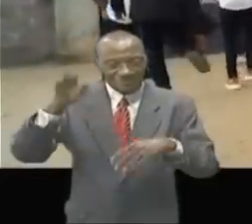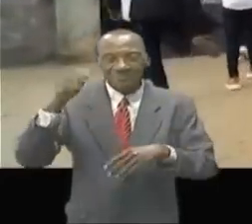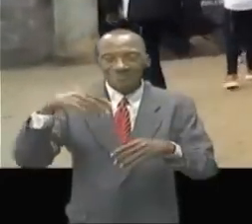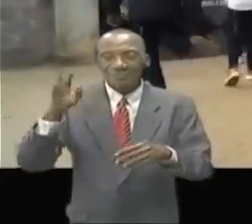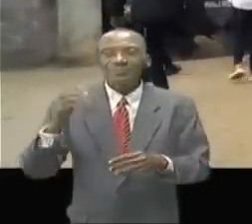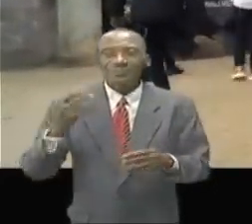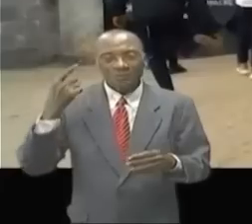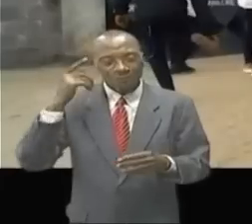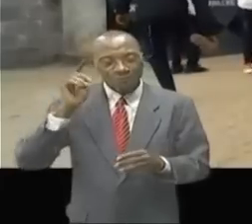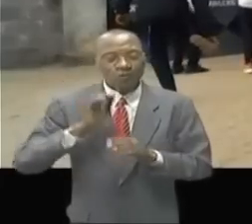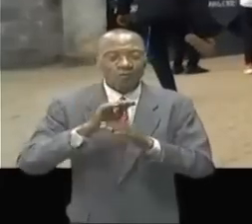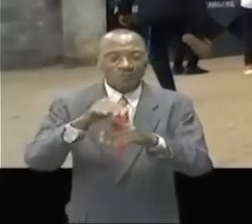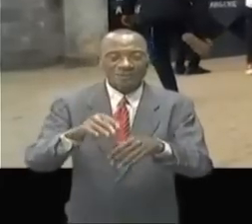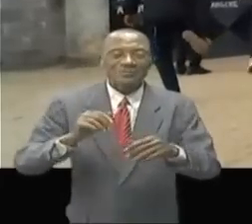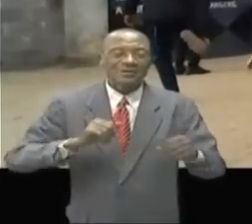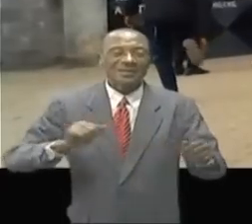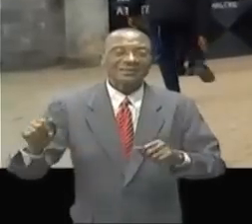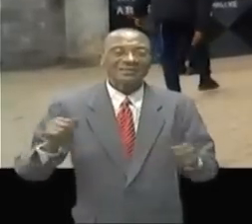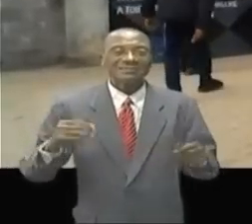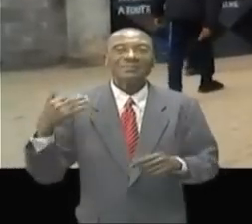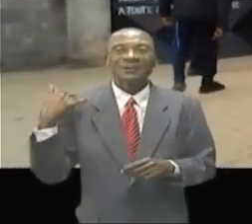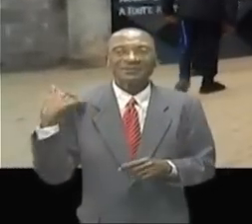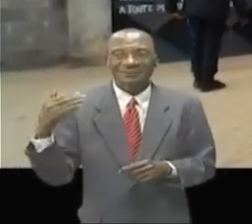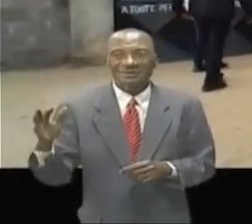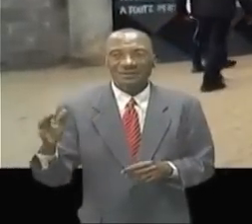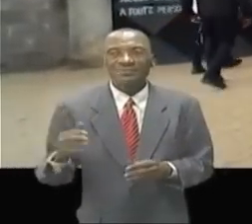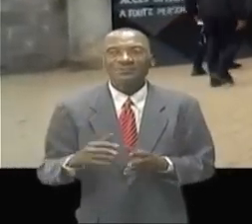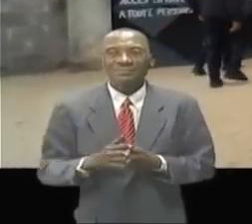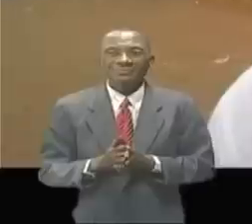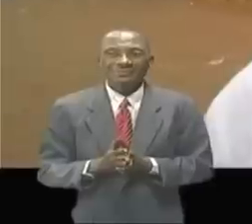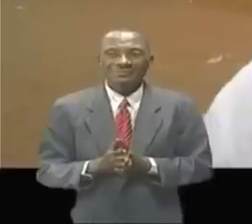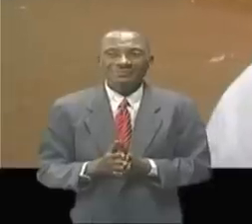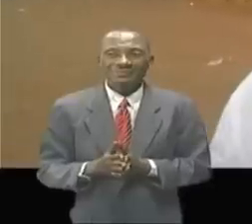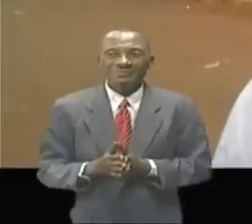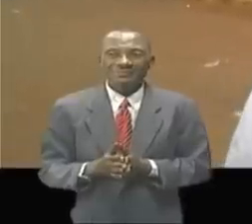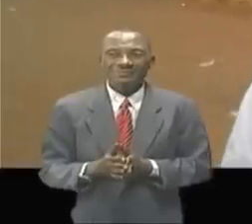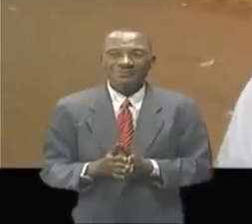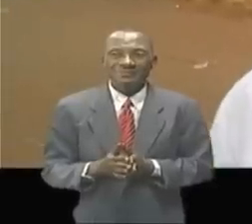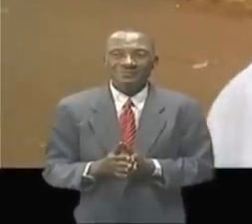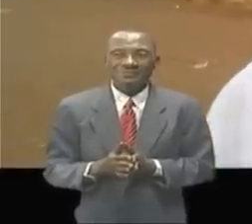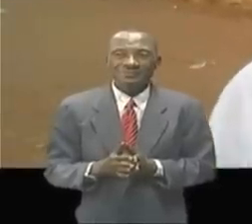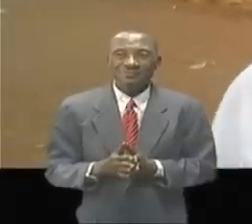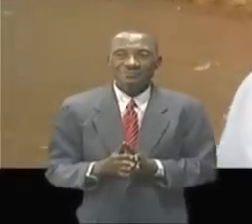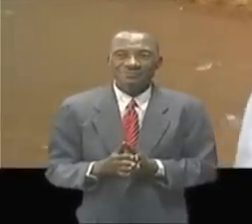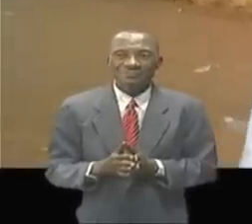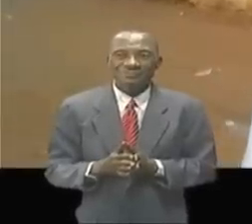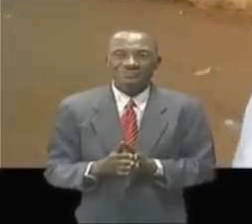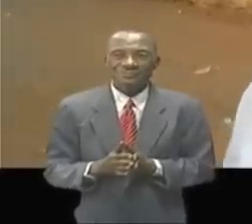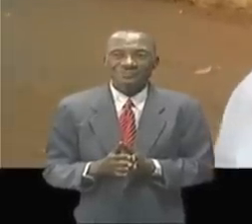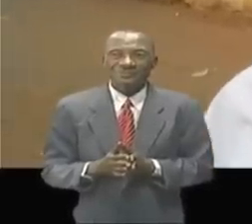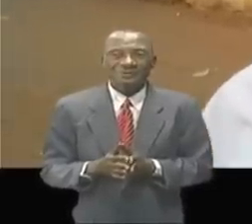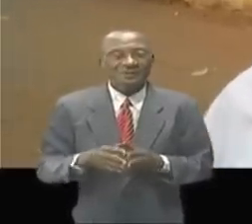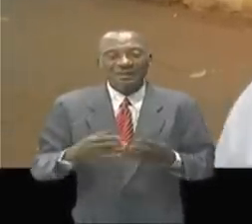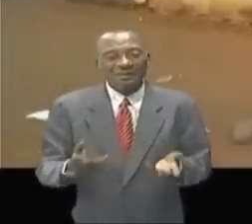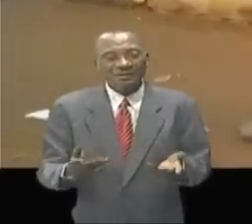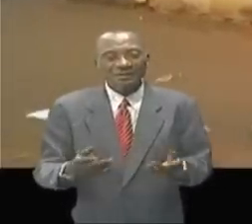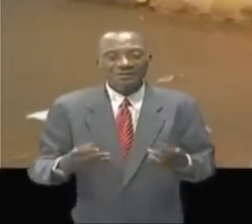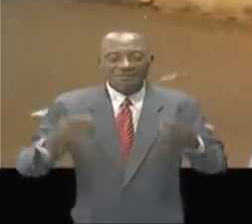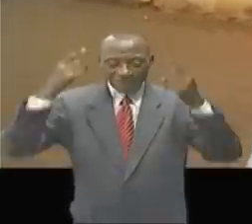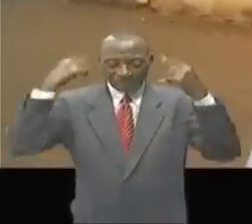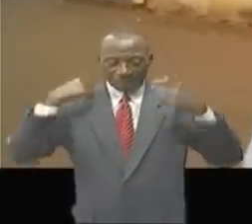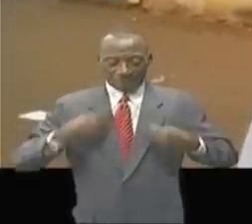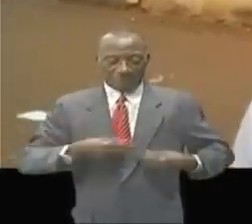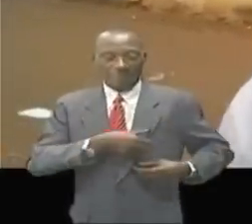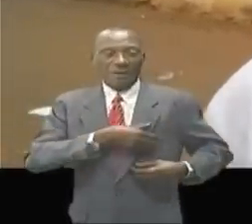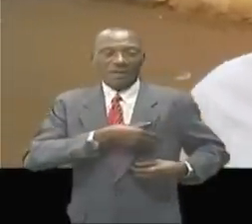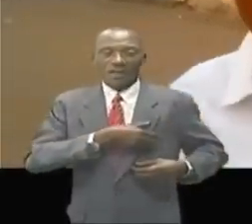en dépit du retard, constatant la délivrance des macarons. On se dit en fait qu'il n'y a pas les cannes, qu'il n'y a pas les macarons, on attendait que les